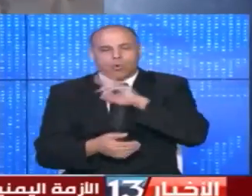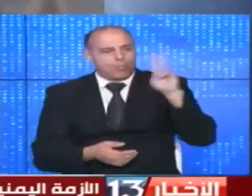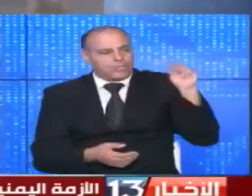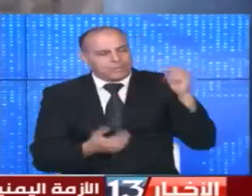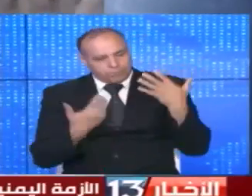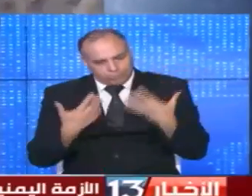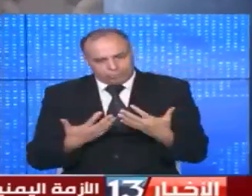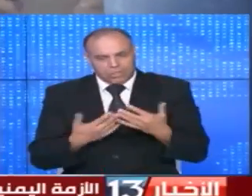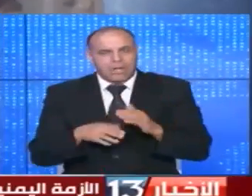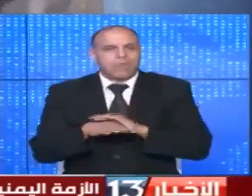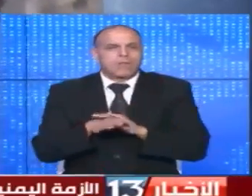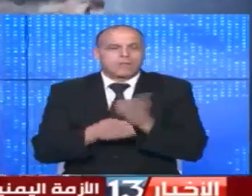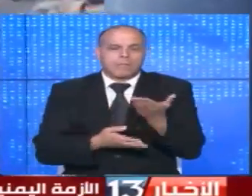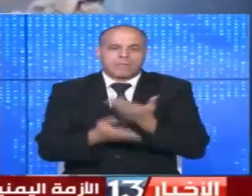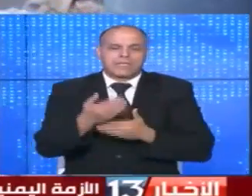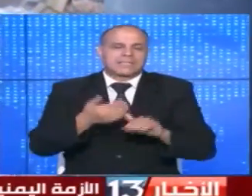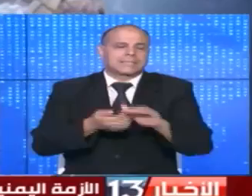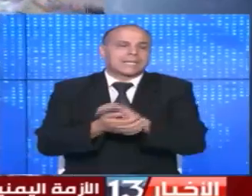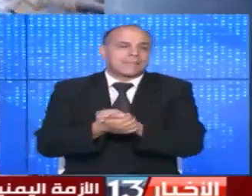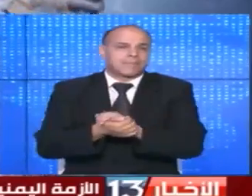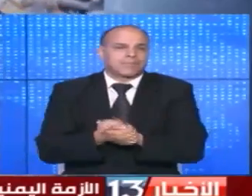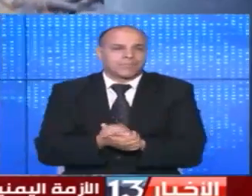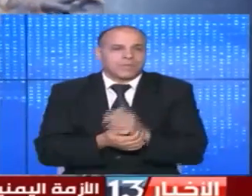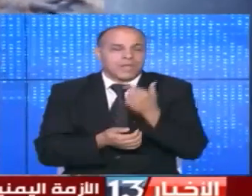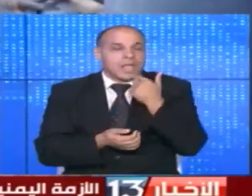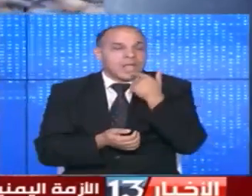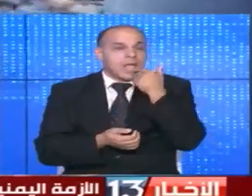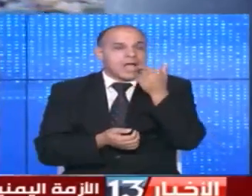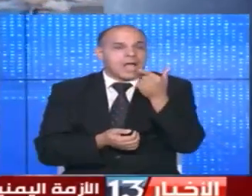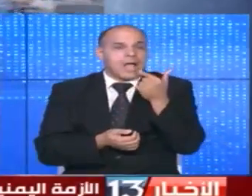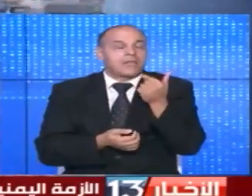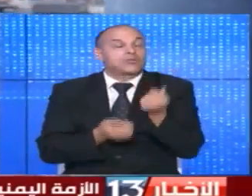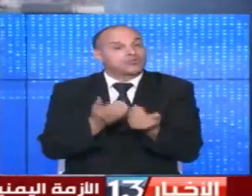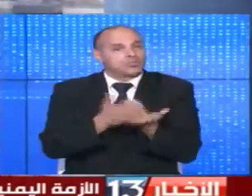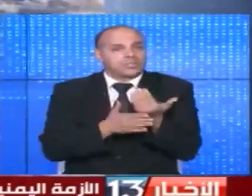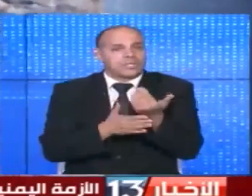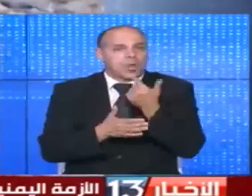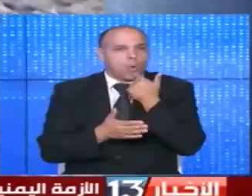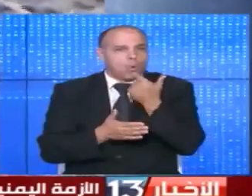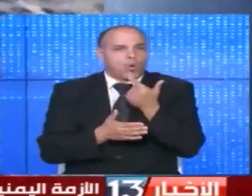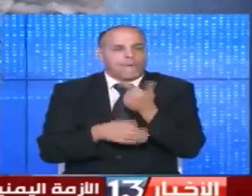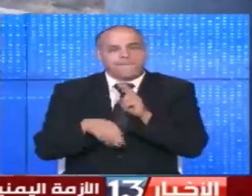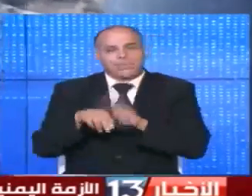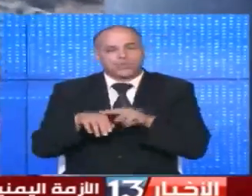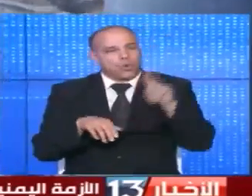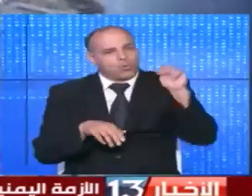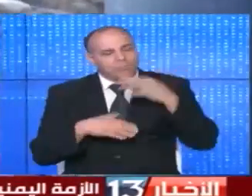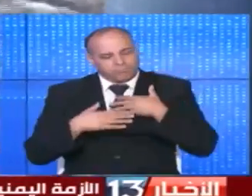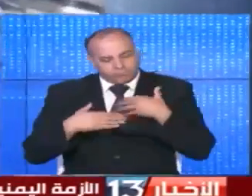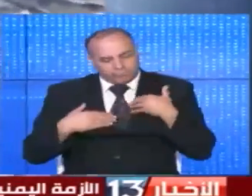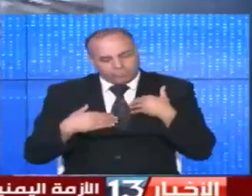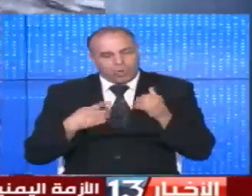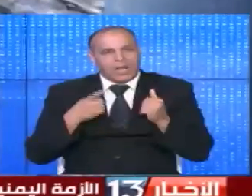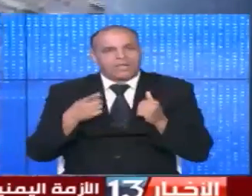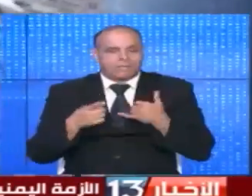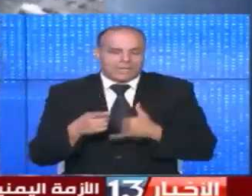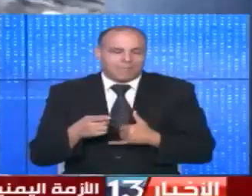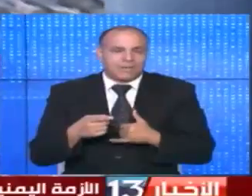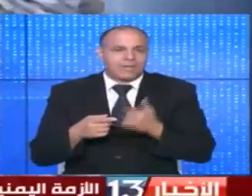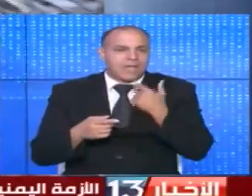في اطار مبادره سلام وعلى خلفيه هذا التطور رحب مبعوث الامم المتحده الخاص لليمن